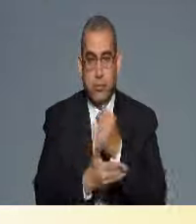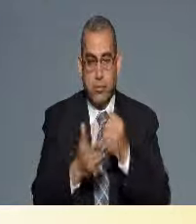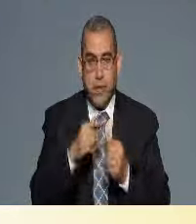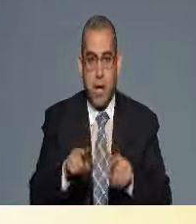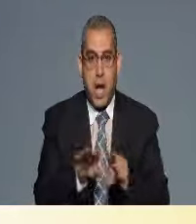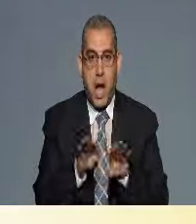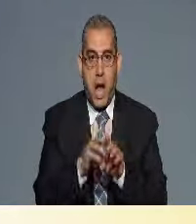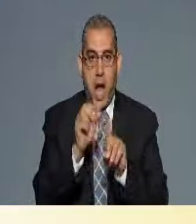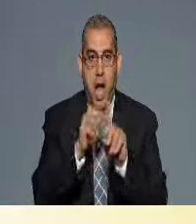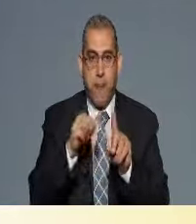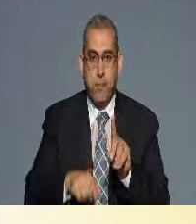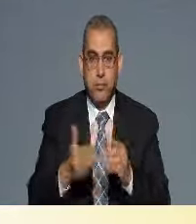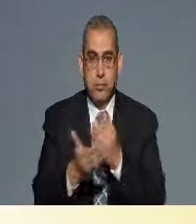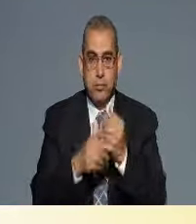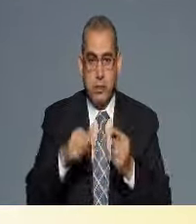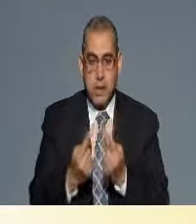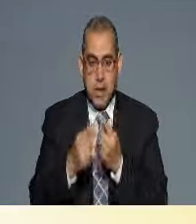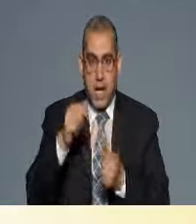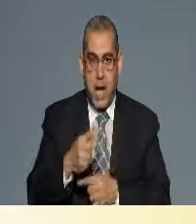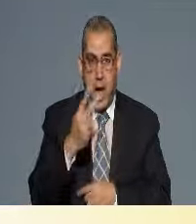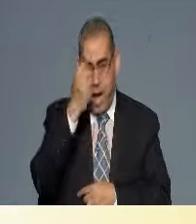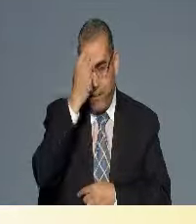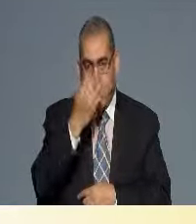القمح للموسم الزراعي